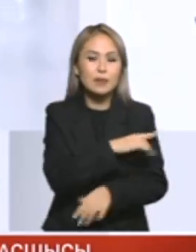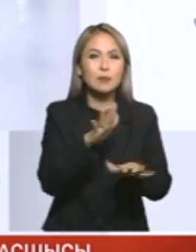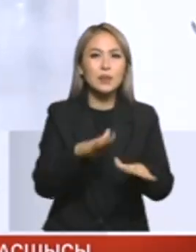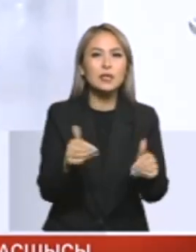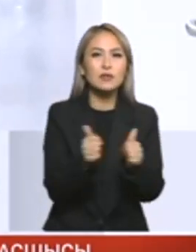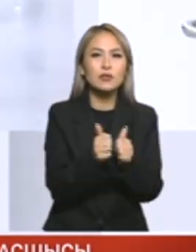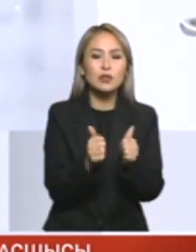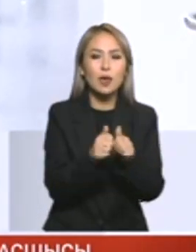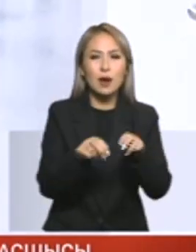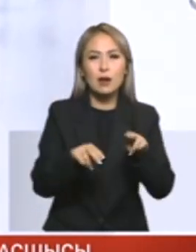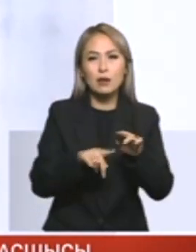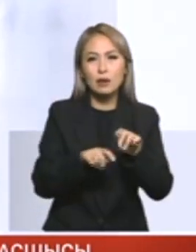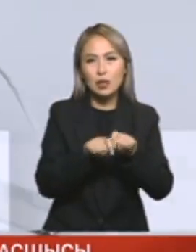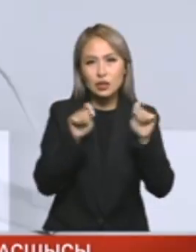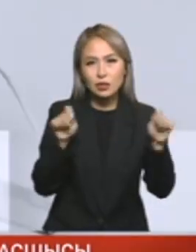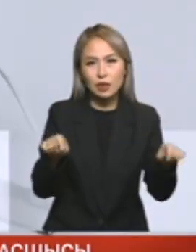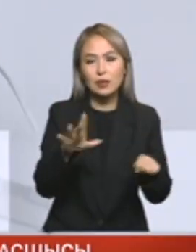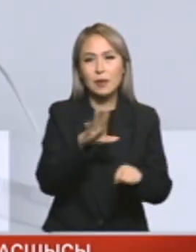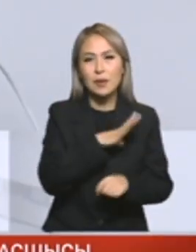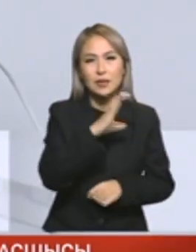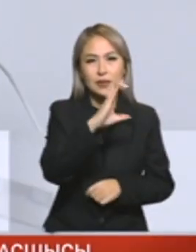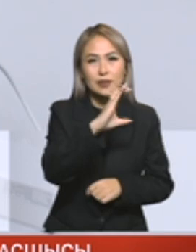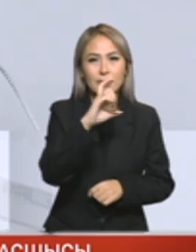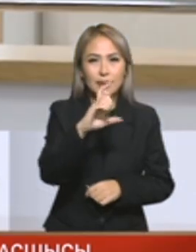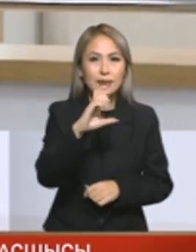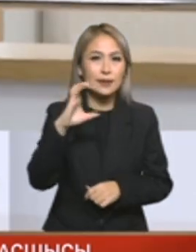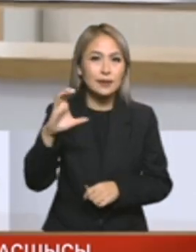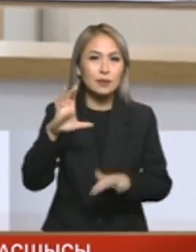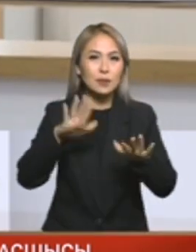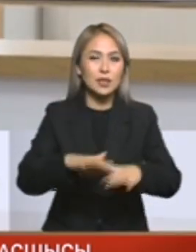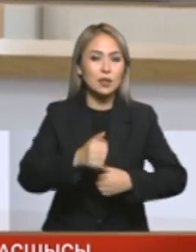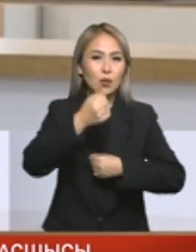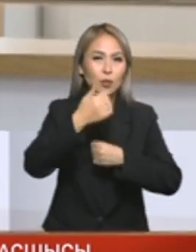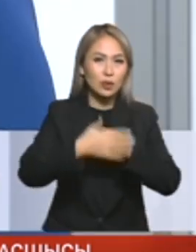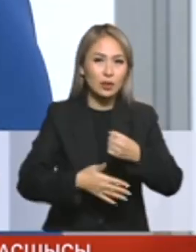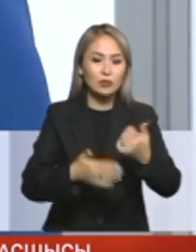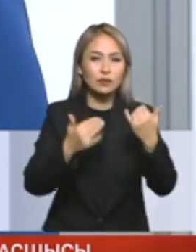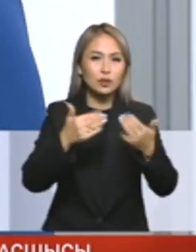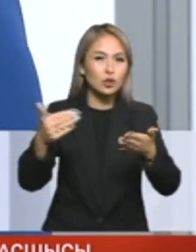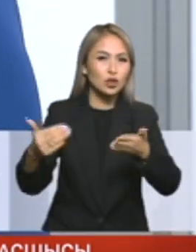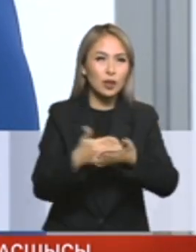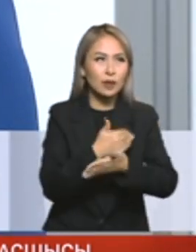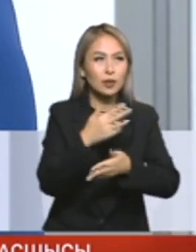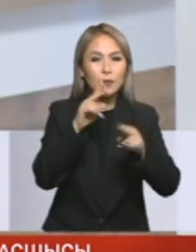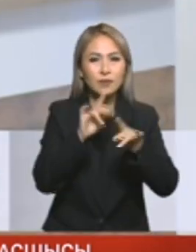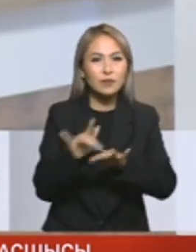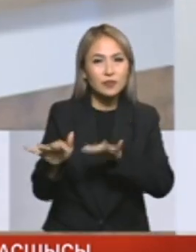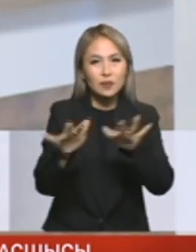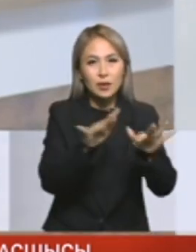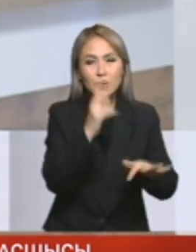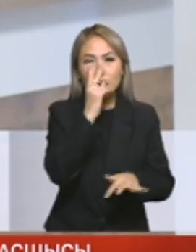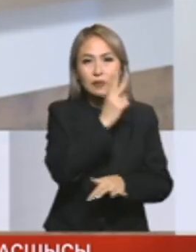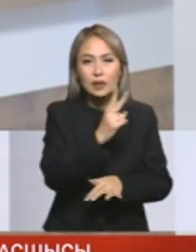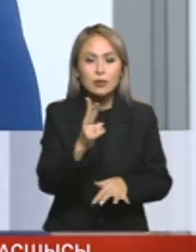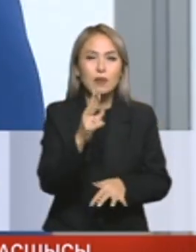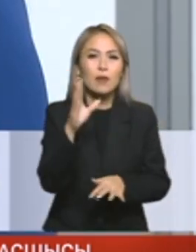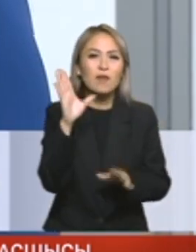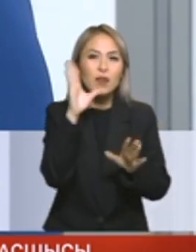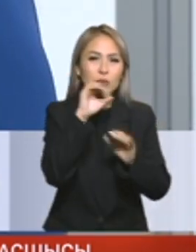жанынан биыл ашылған санитариялық-эпидемиологиялық сараптама орталығы. Жаңа нысанды президент аралап көрді, мүмкіншілігімен